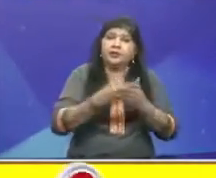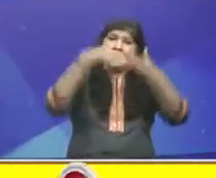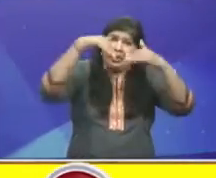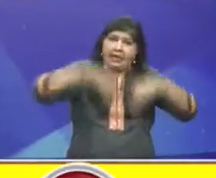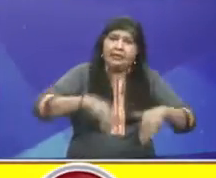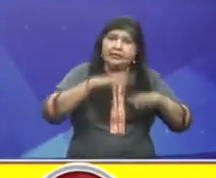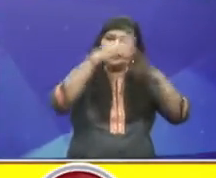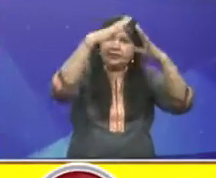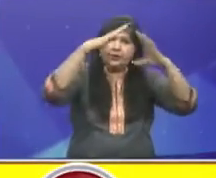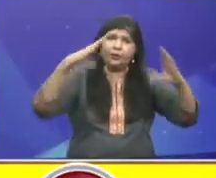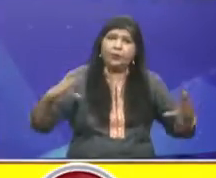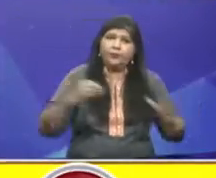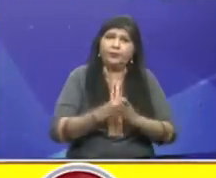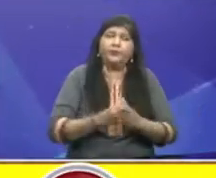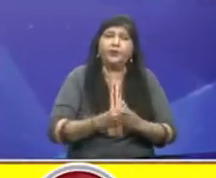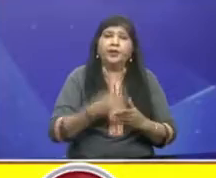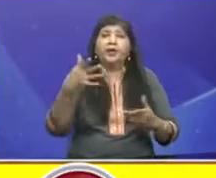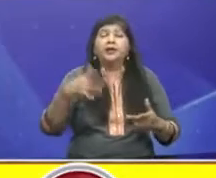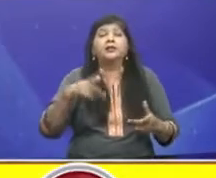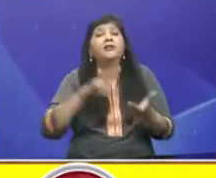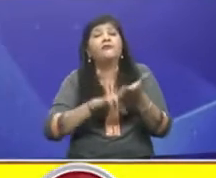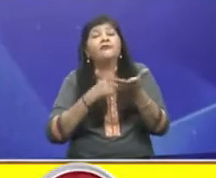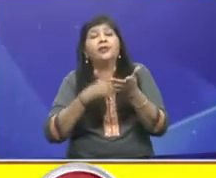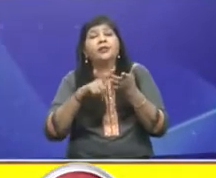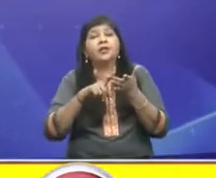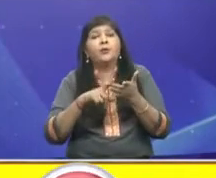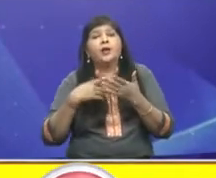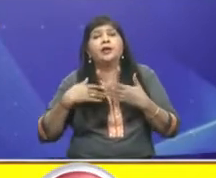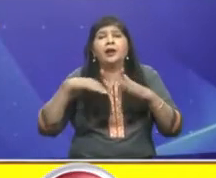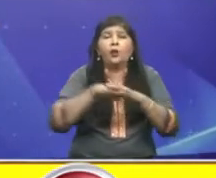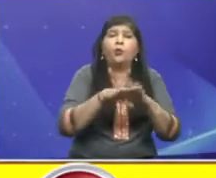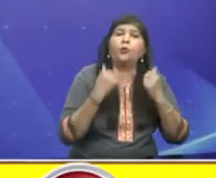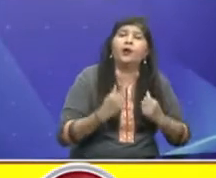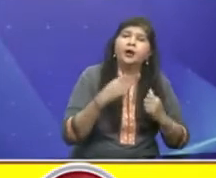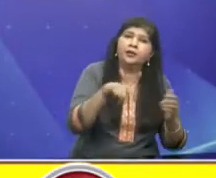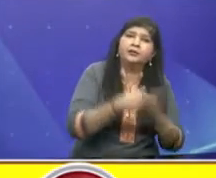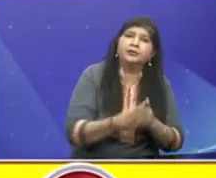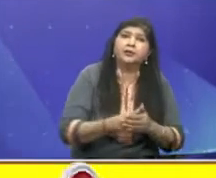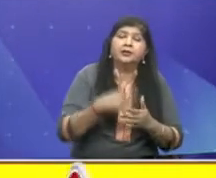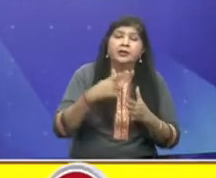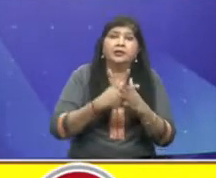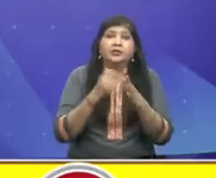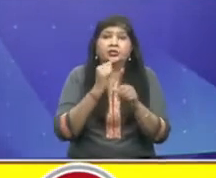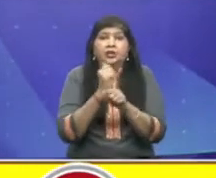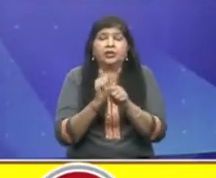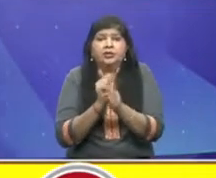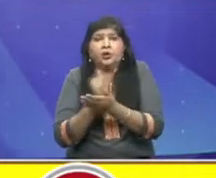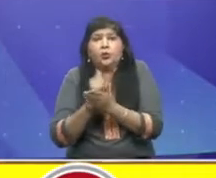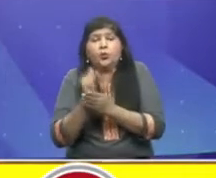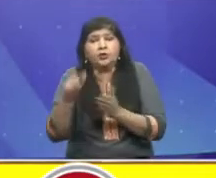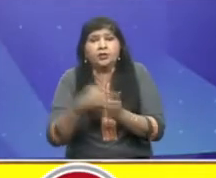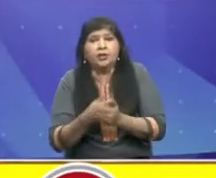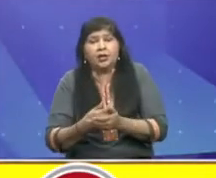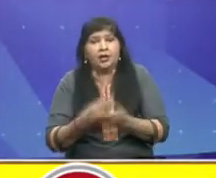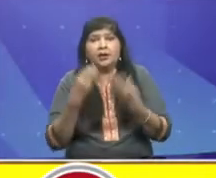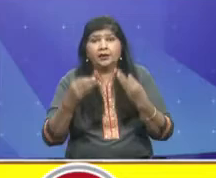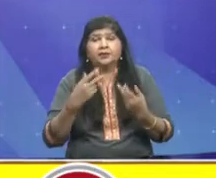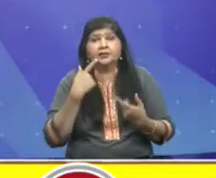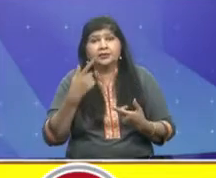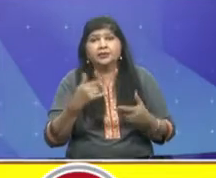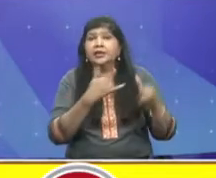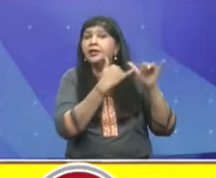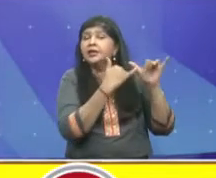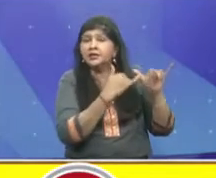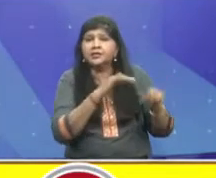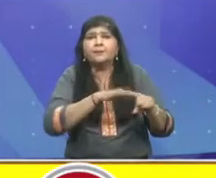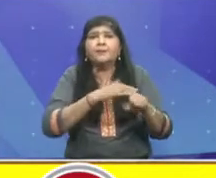नीचे वृंदावन के लोग आश्रय लिए हुए हैं। जगत तारिणी जी का यह अद्भुत प्रयास वाकई हमें कृष्ण